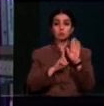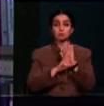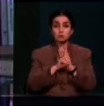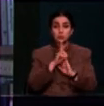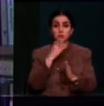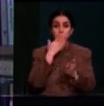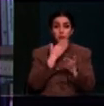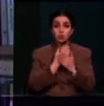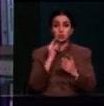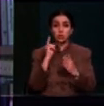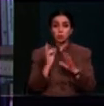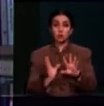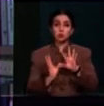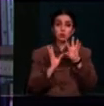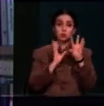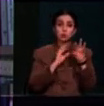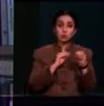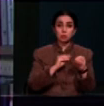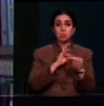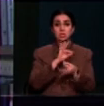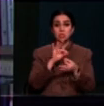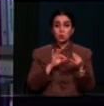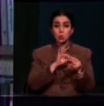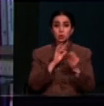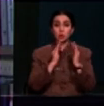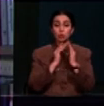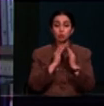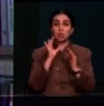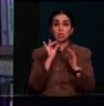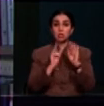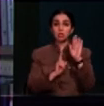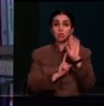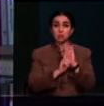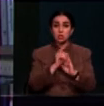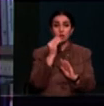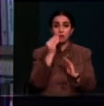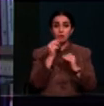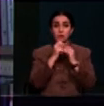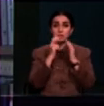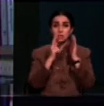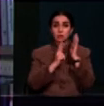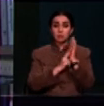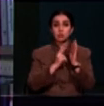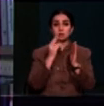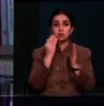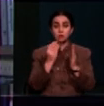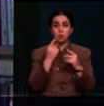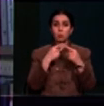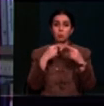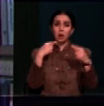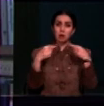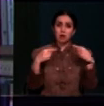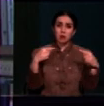своим ребенком переехать в сиротский дом. Так и начинается его 18-летнее скитание по